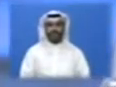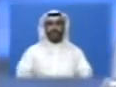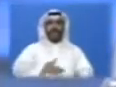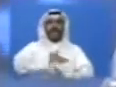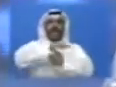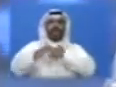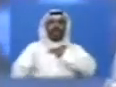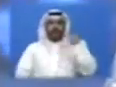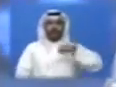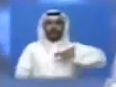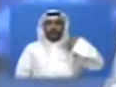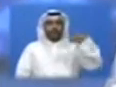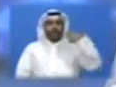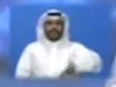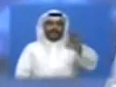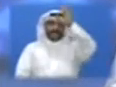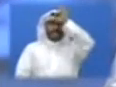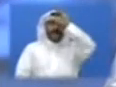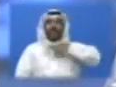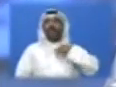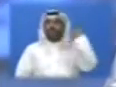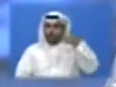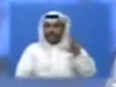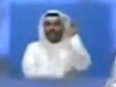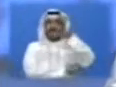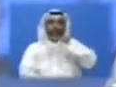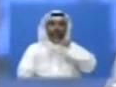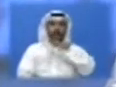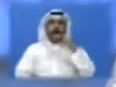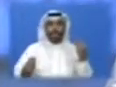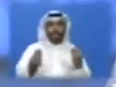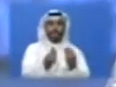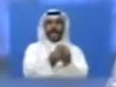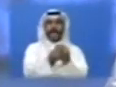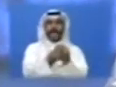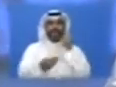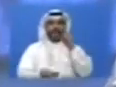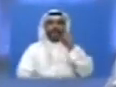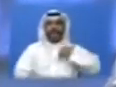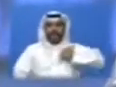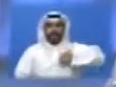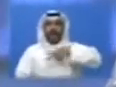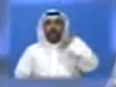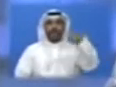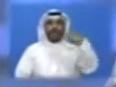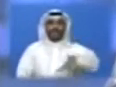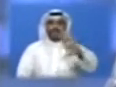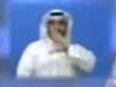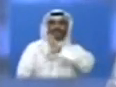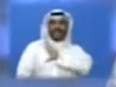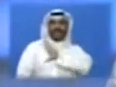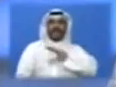قام رئيس مجلس الوزراء بالإنابة ووزير الداخلية ووزير الأوقاف والشؤون الإسلامية بالوكالة ووزير